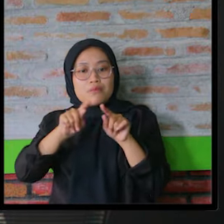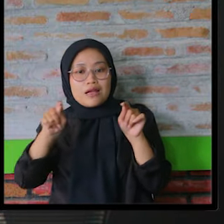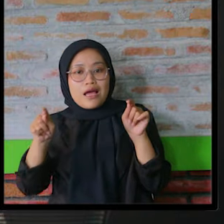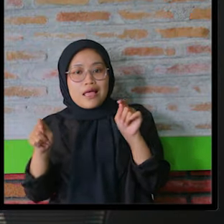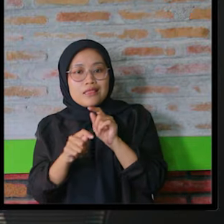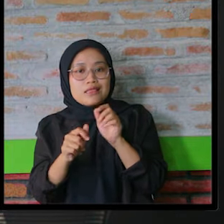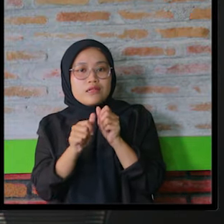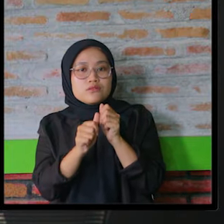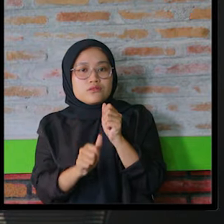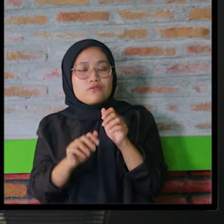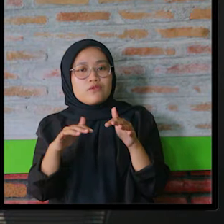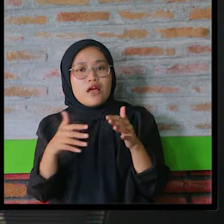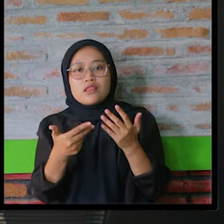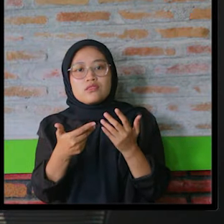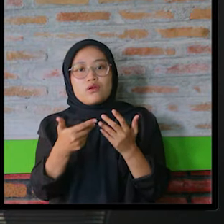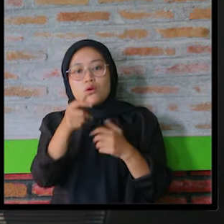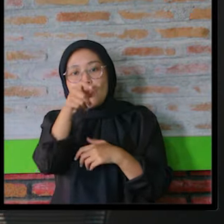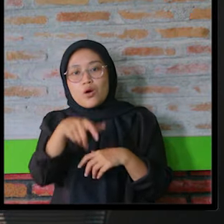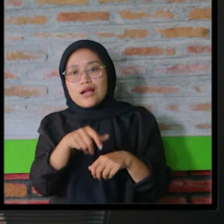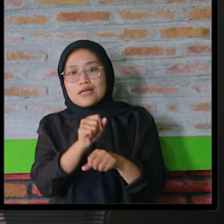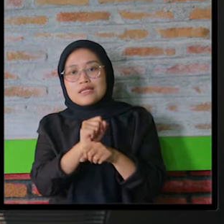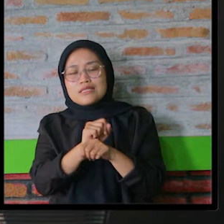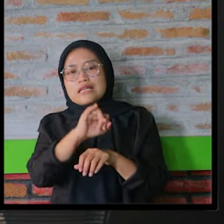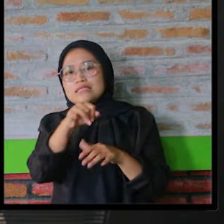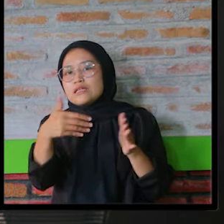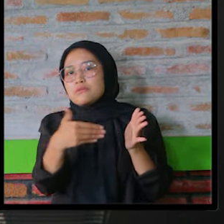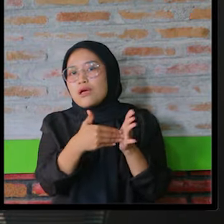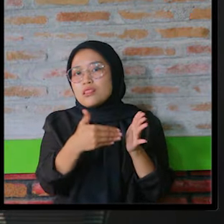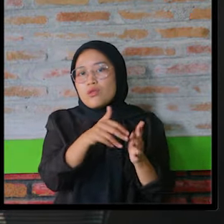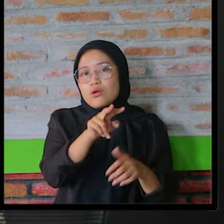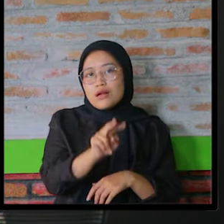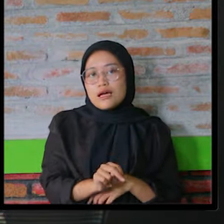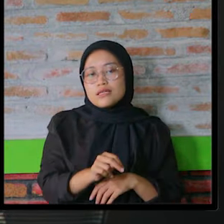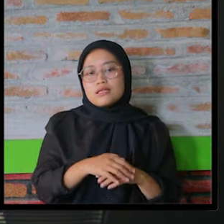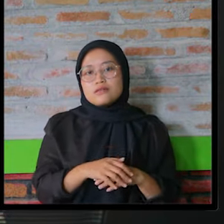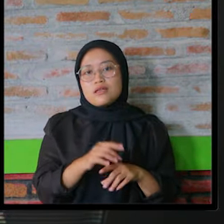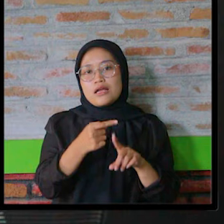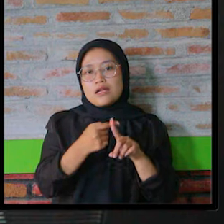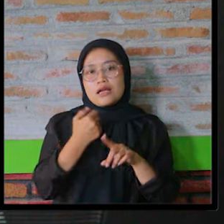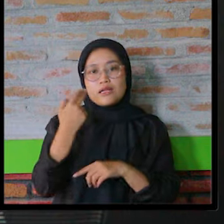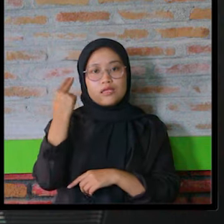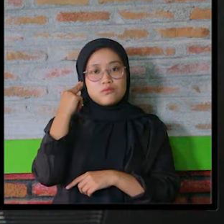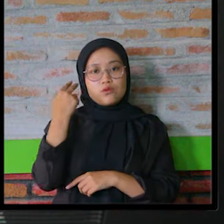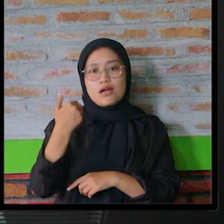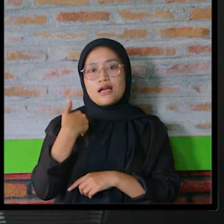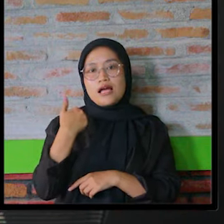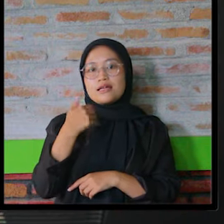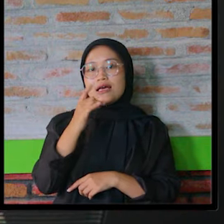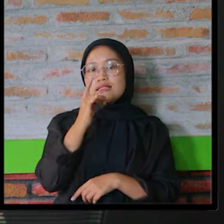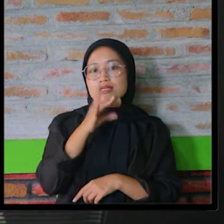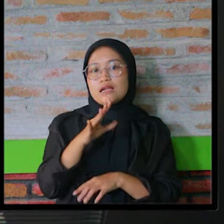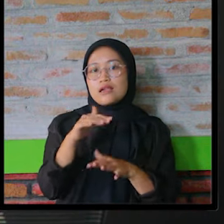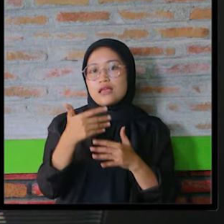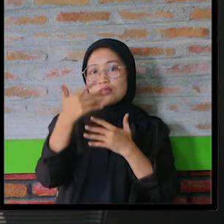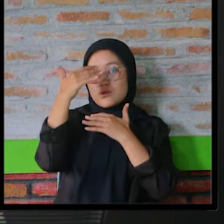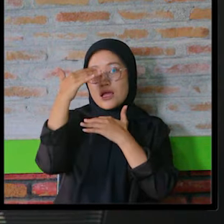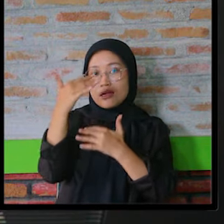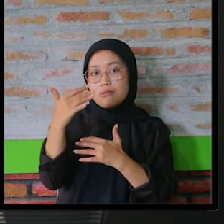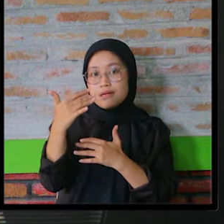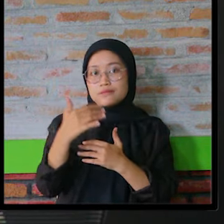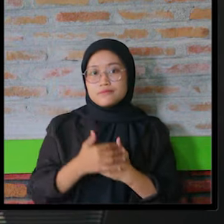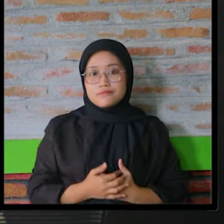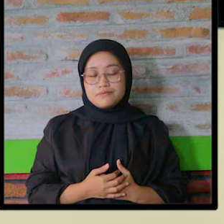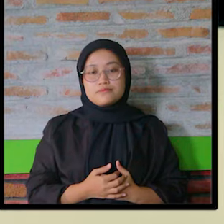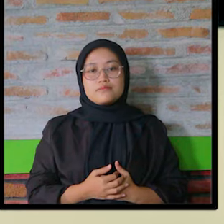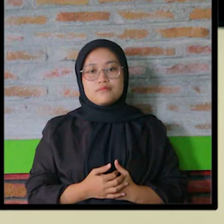pergantian staf itu menjadi ee mentok lagi nah kalau dari ibu ada ee saran terus harapannya gitu